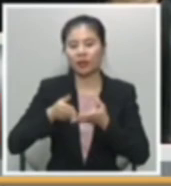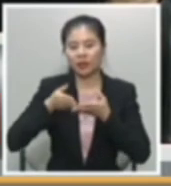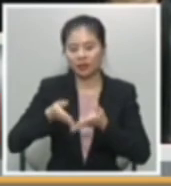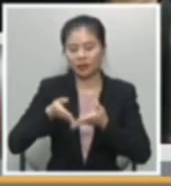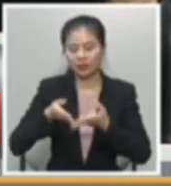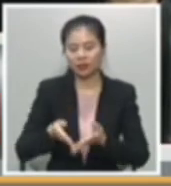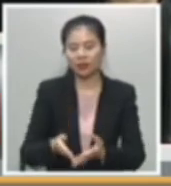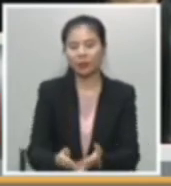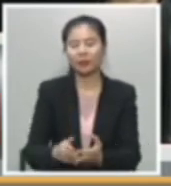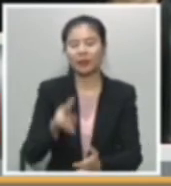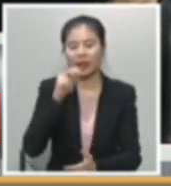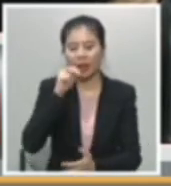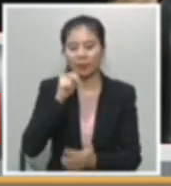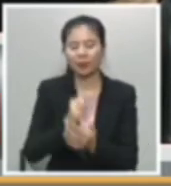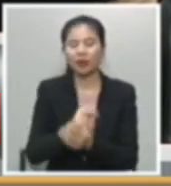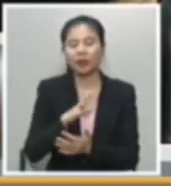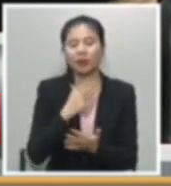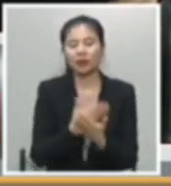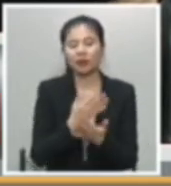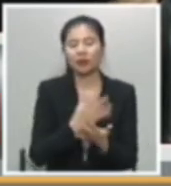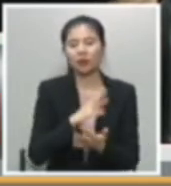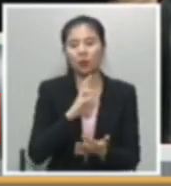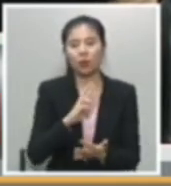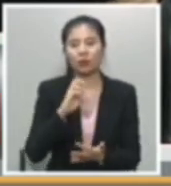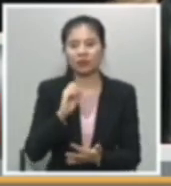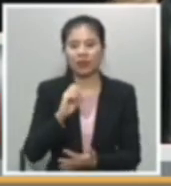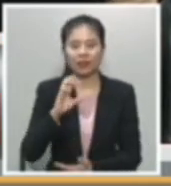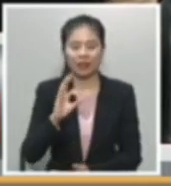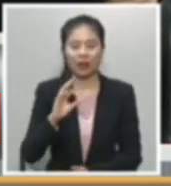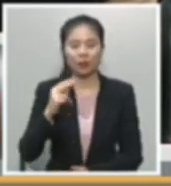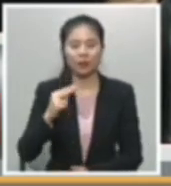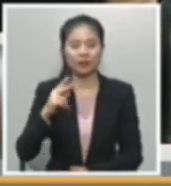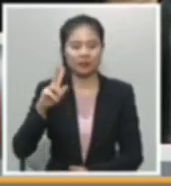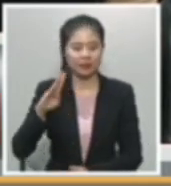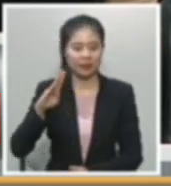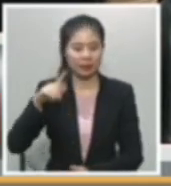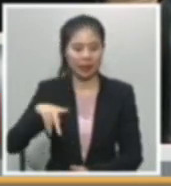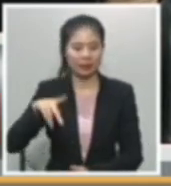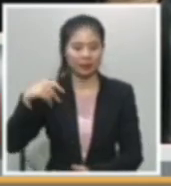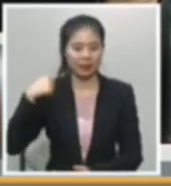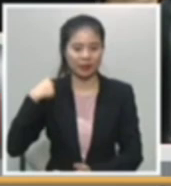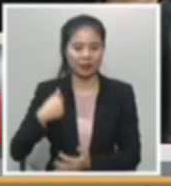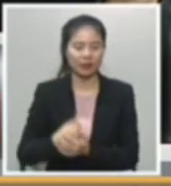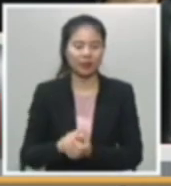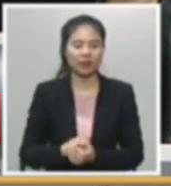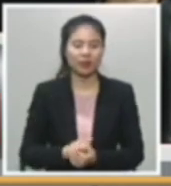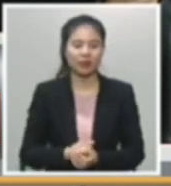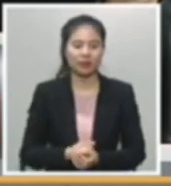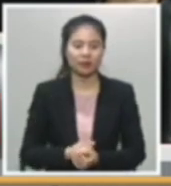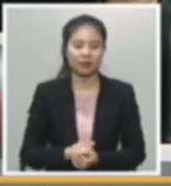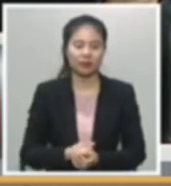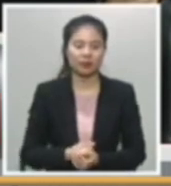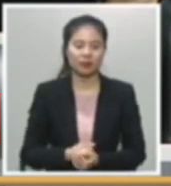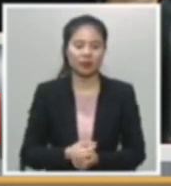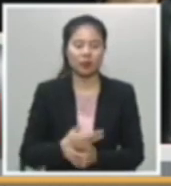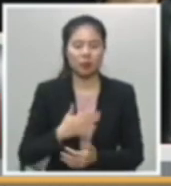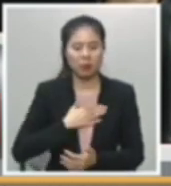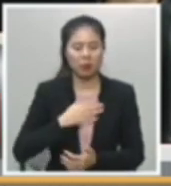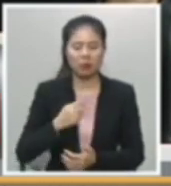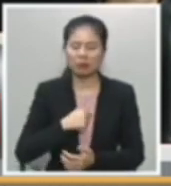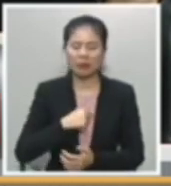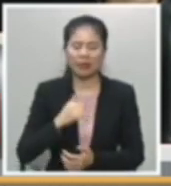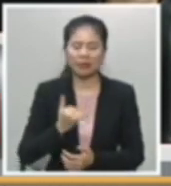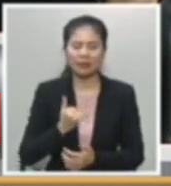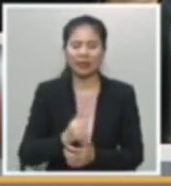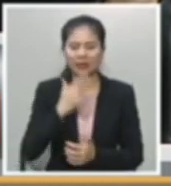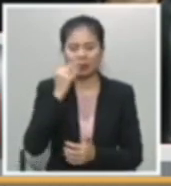บประมาณ 694,000 บาทซึ่งก็อันนี้ผมก็ไม่ทราบว่าท